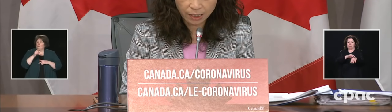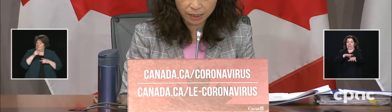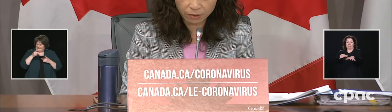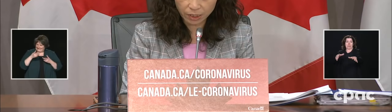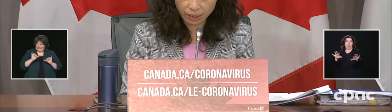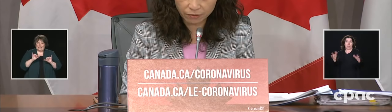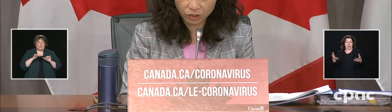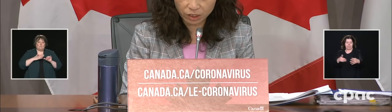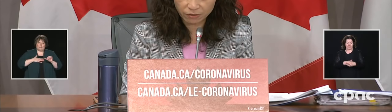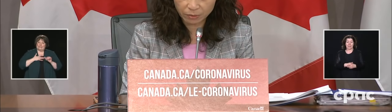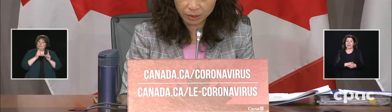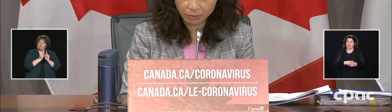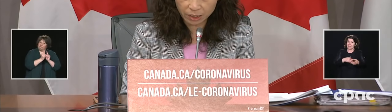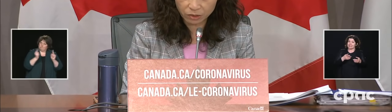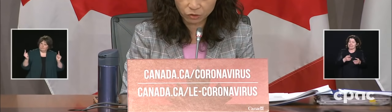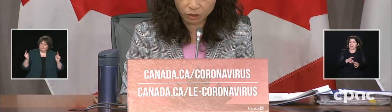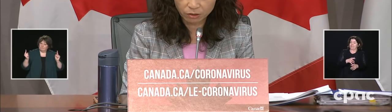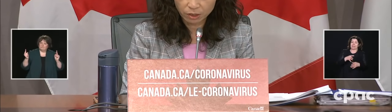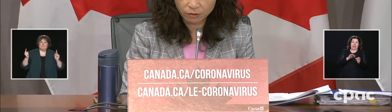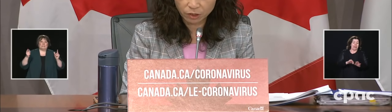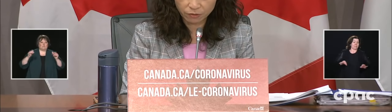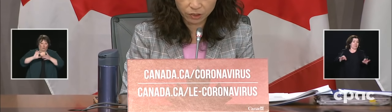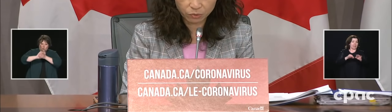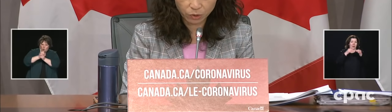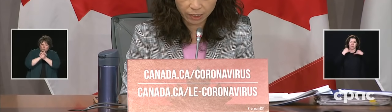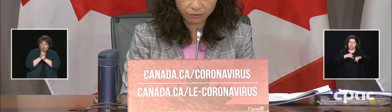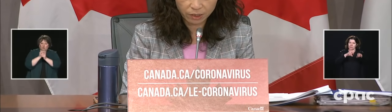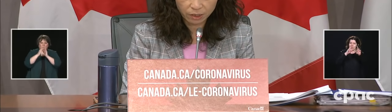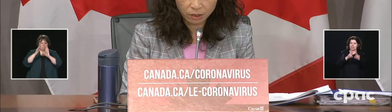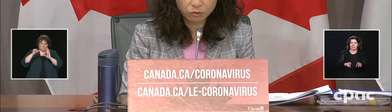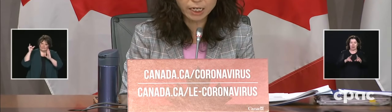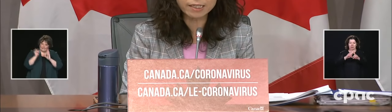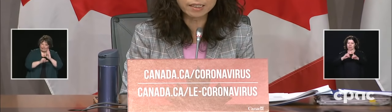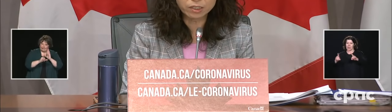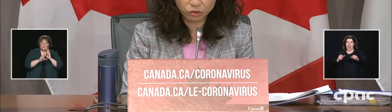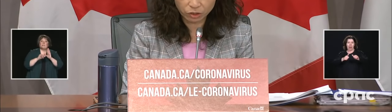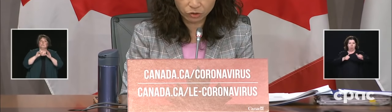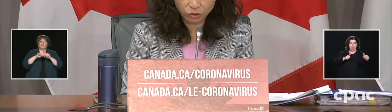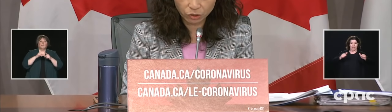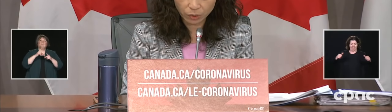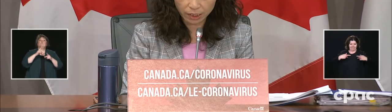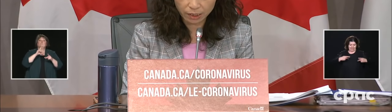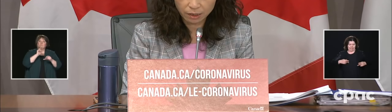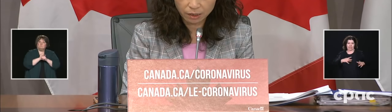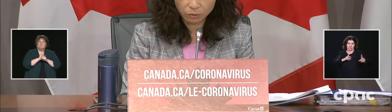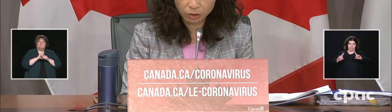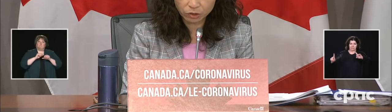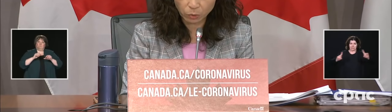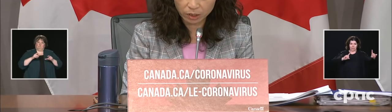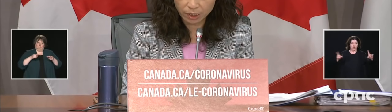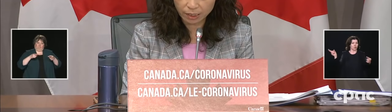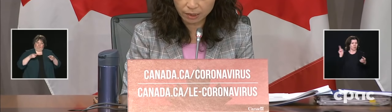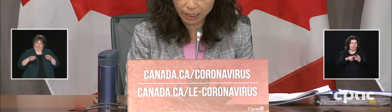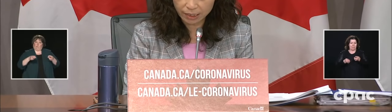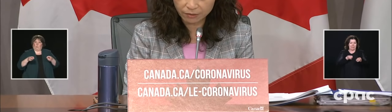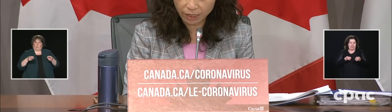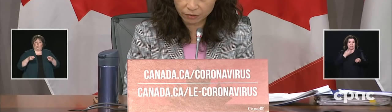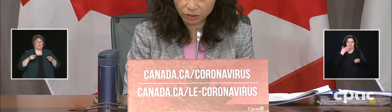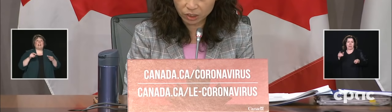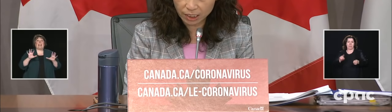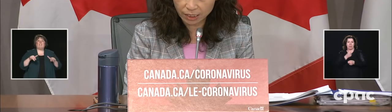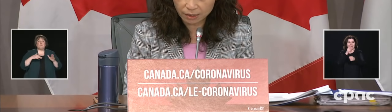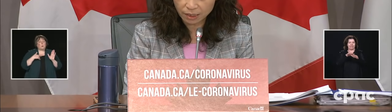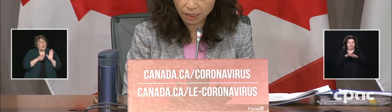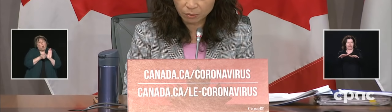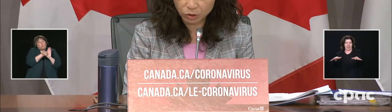distancing, until we have achieved epidemic control for the first wave. Relaxing controls too quickly will squander our collective